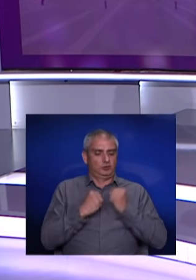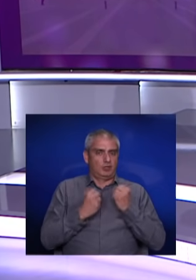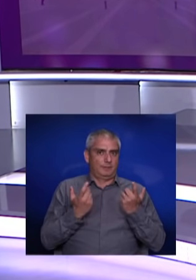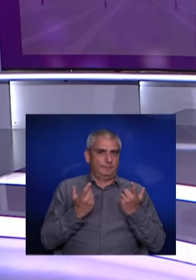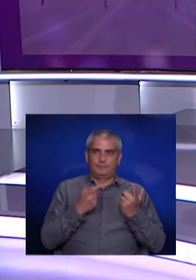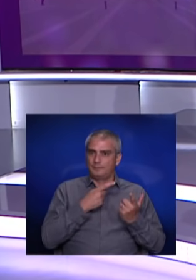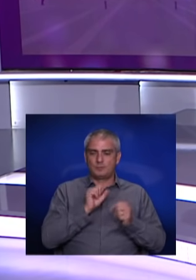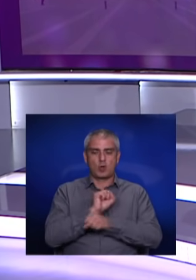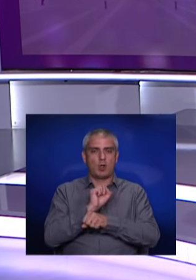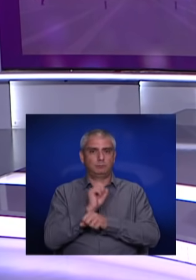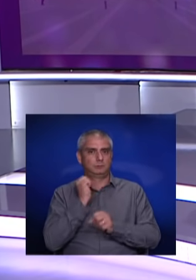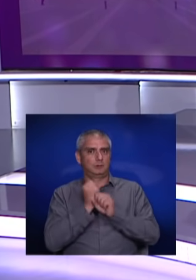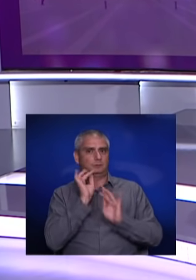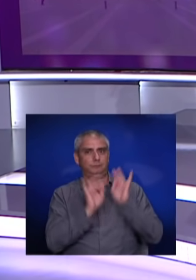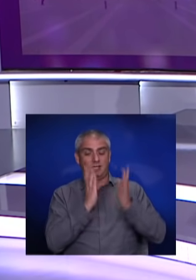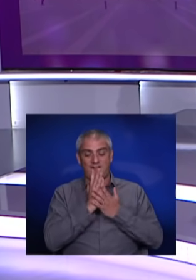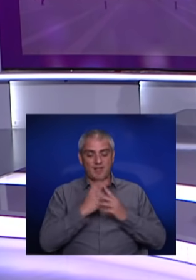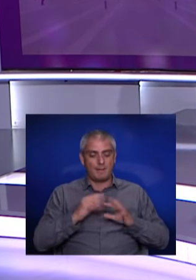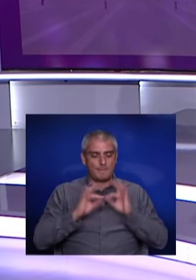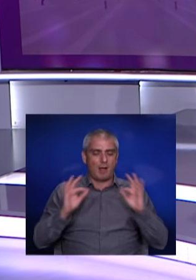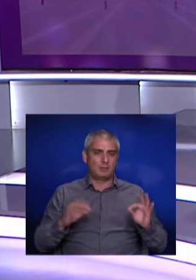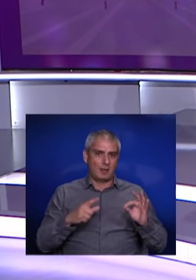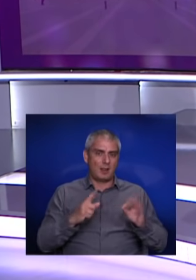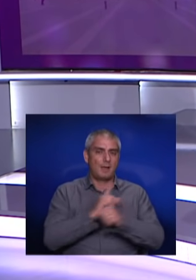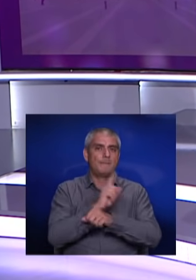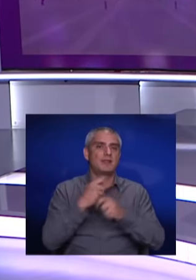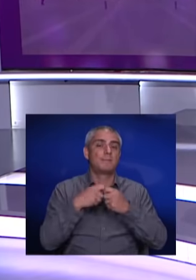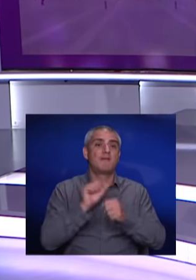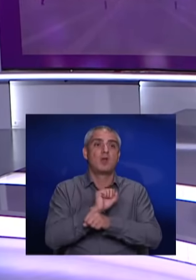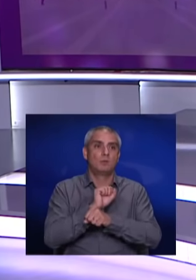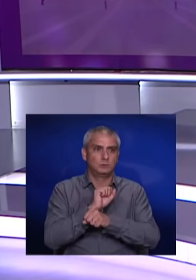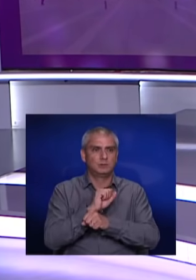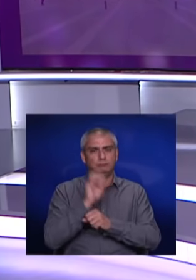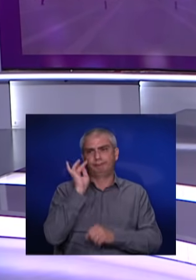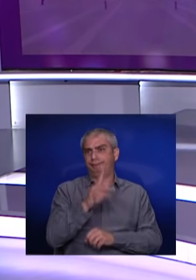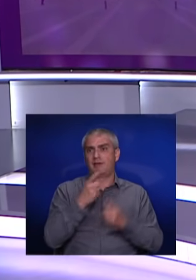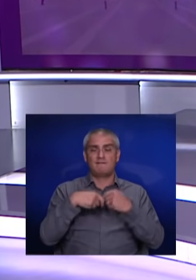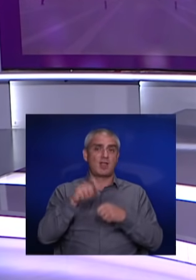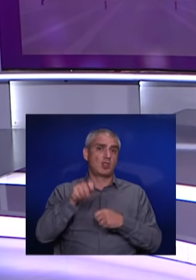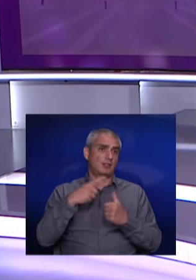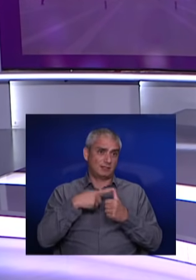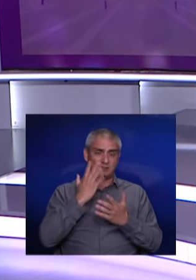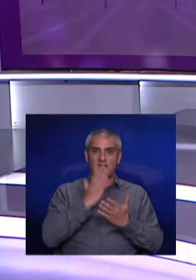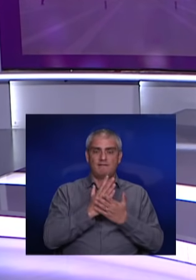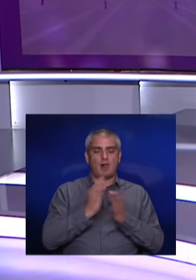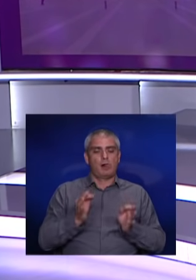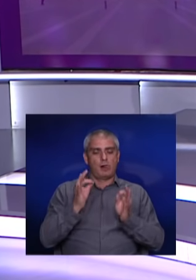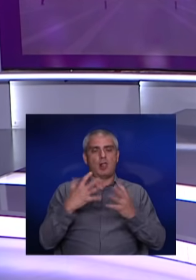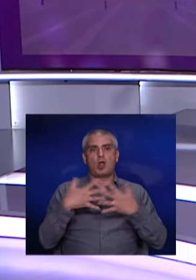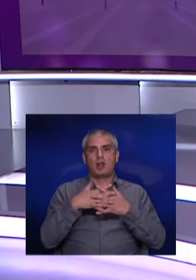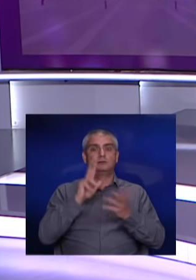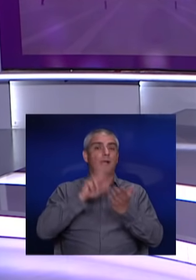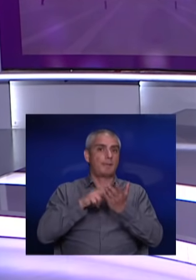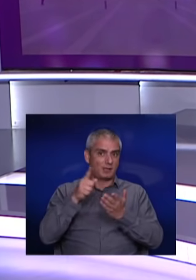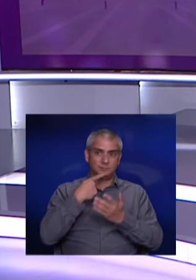בפני האופוזיציה, כבר מהיום הראשון. בינתיים חברי האופוזיציה מחרימים את ועדות הכנסת, הם כבר גררו את הקואליציה לבגץ